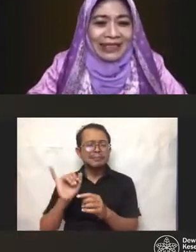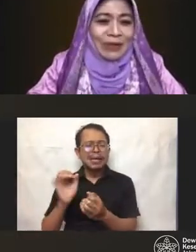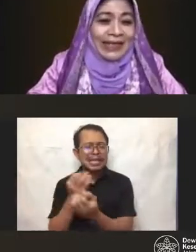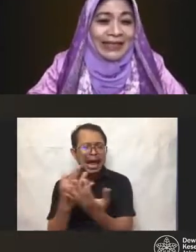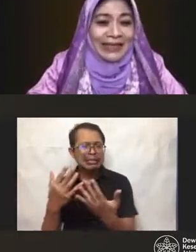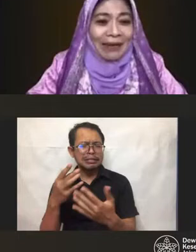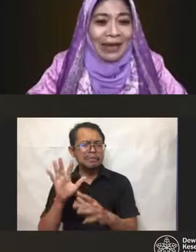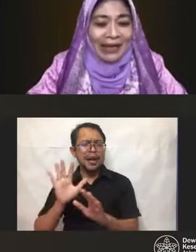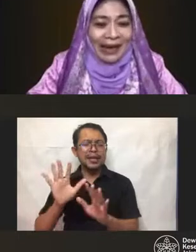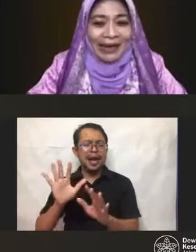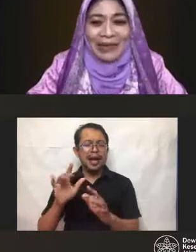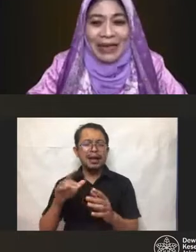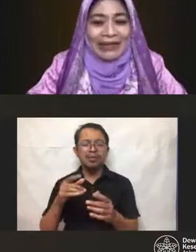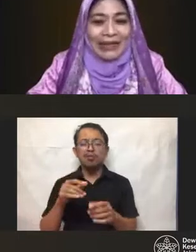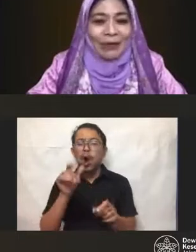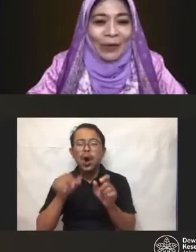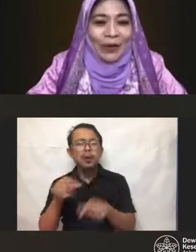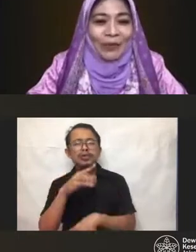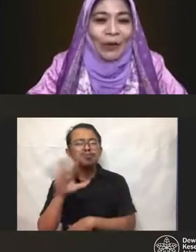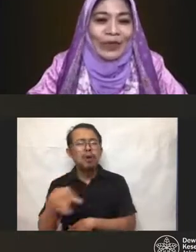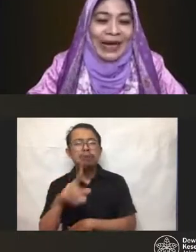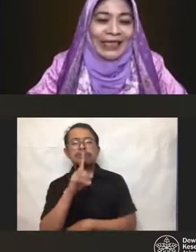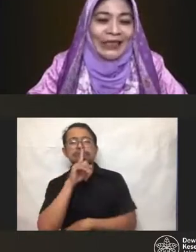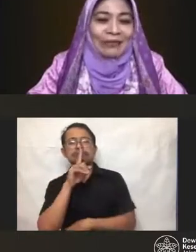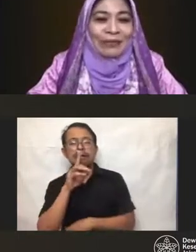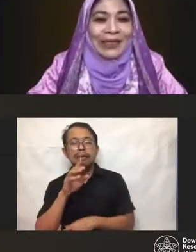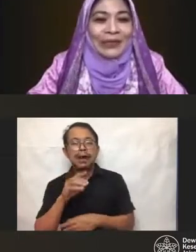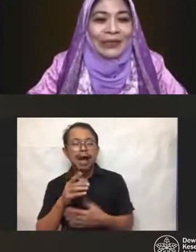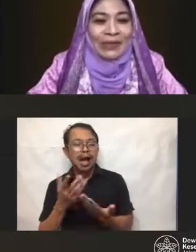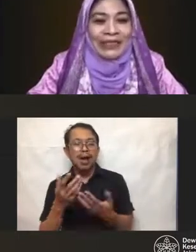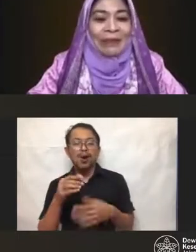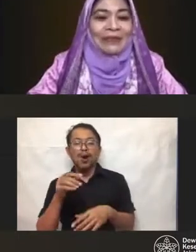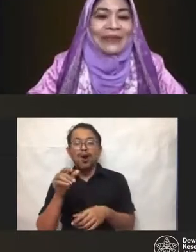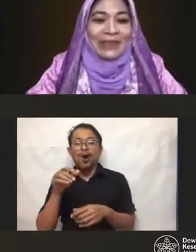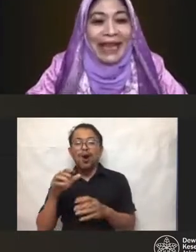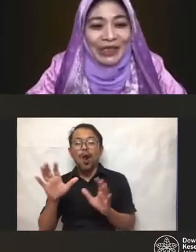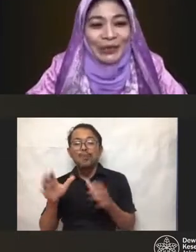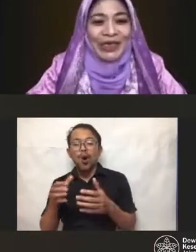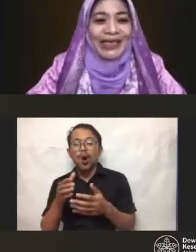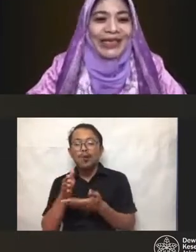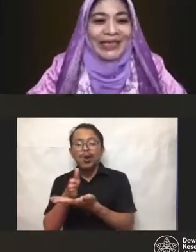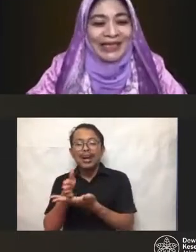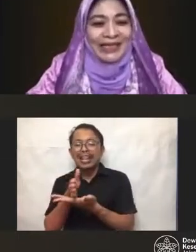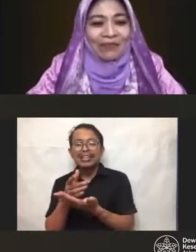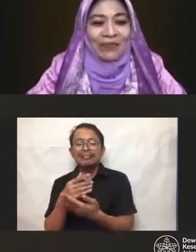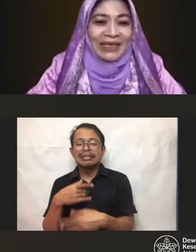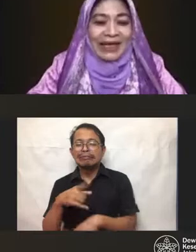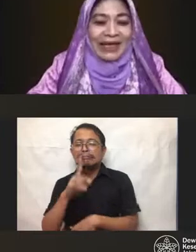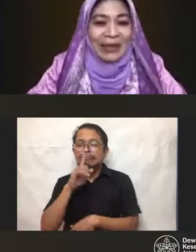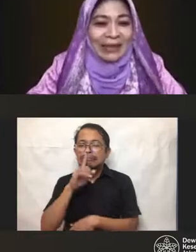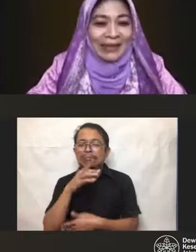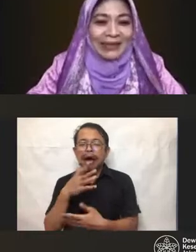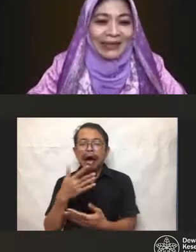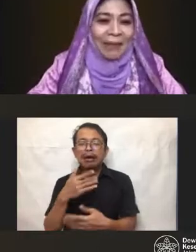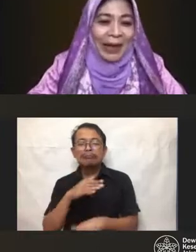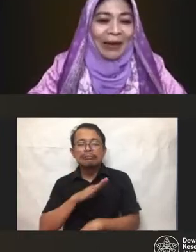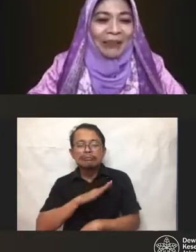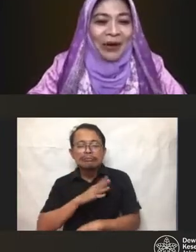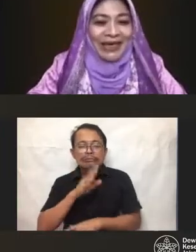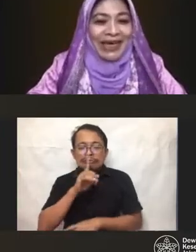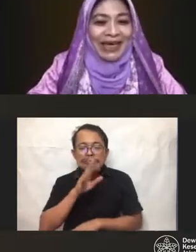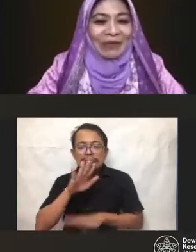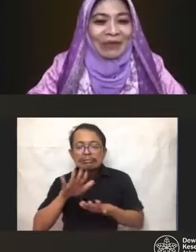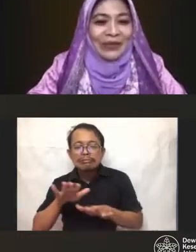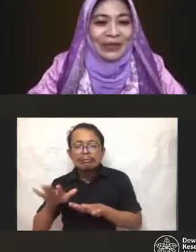kita semuanya diamnya karena biasanya kelompok-kelompok moderat itu memilih untuk bersikap santun ya, tidak ingin banyak